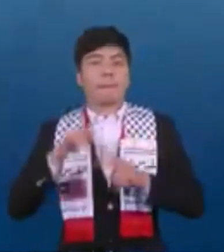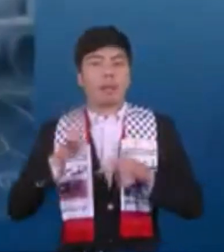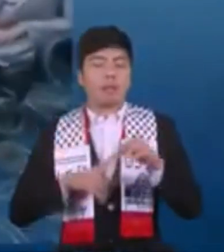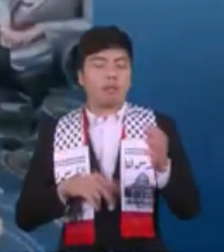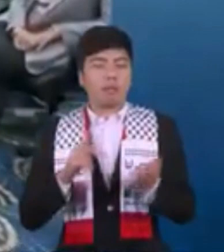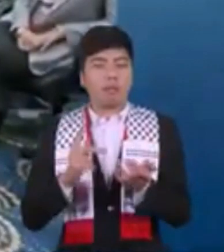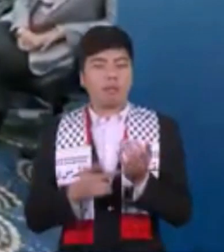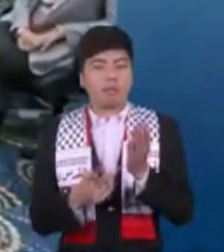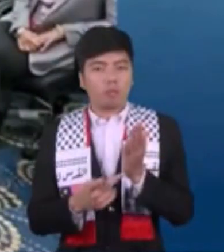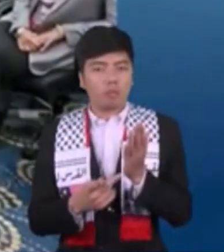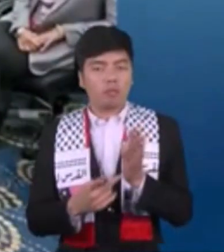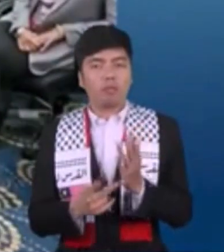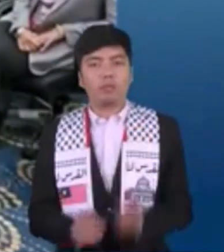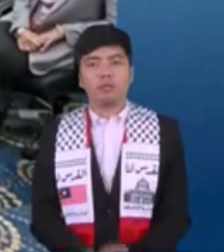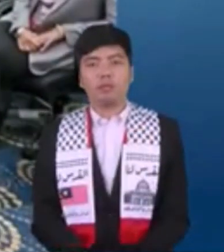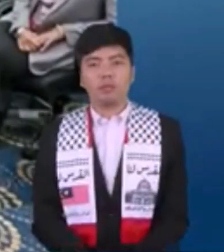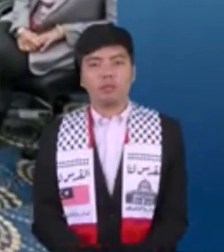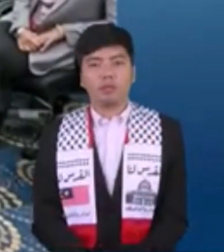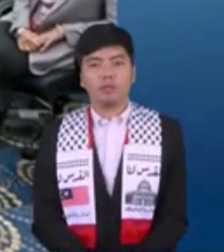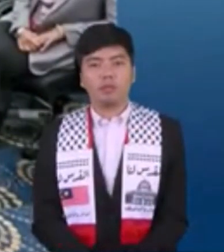bagan datuh